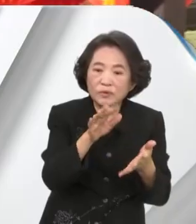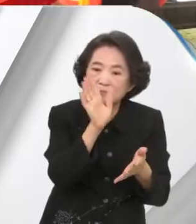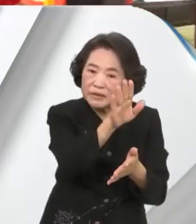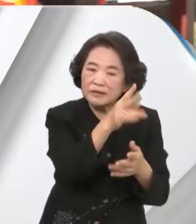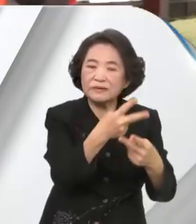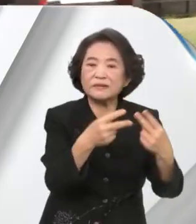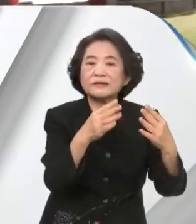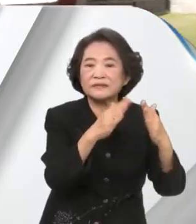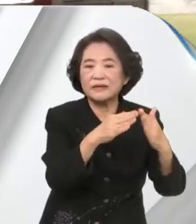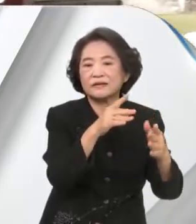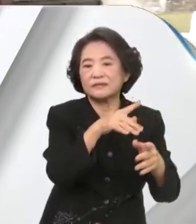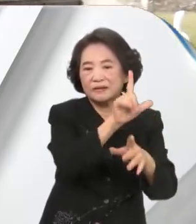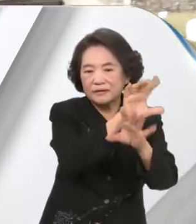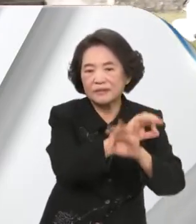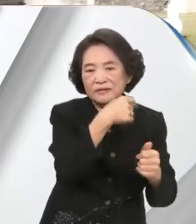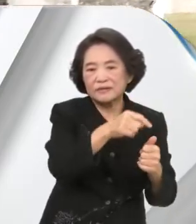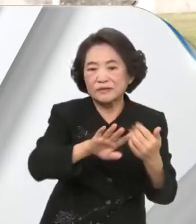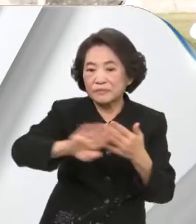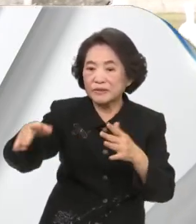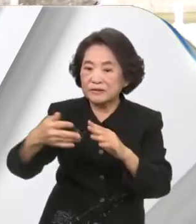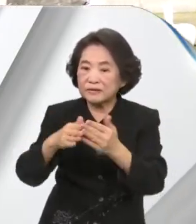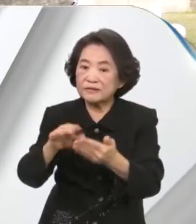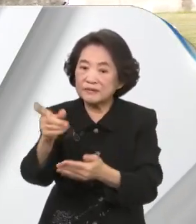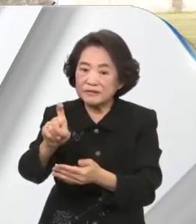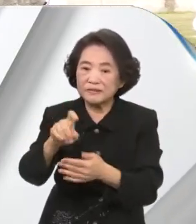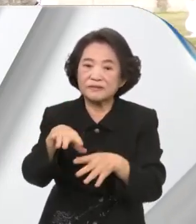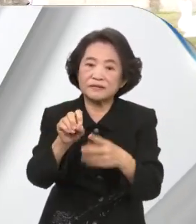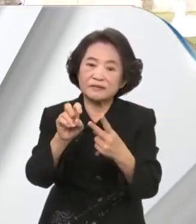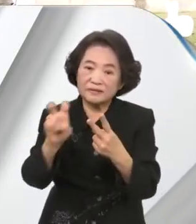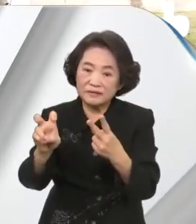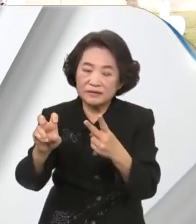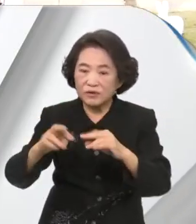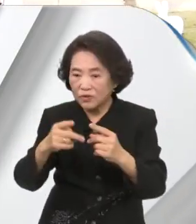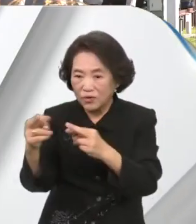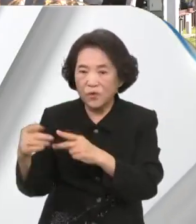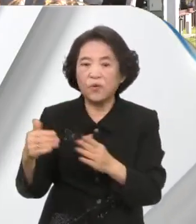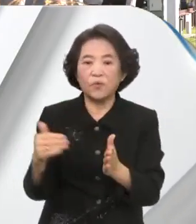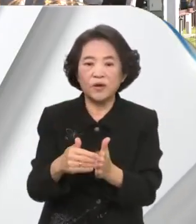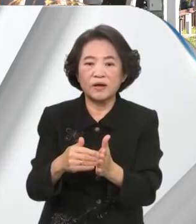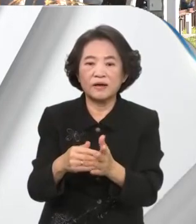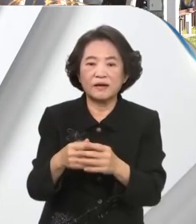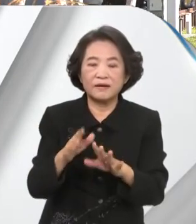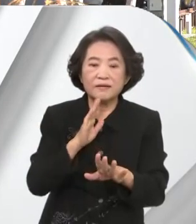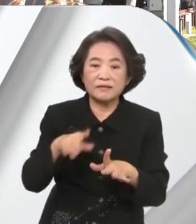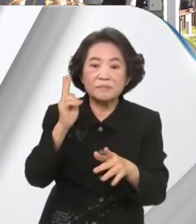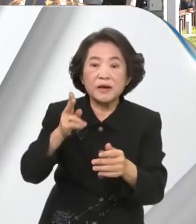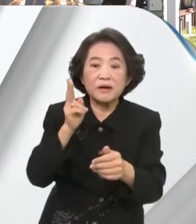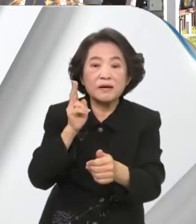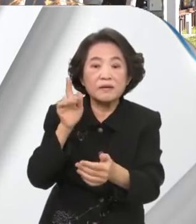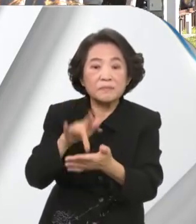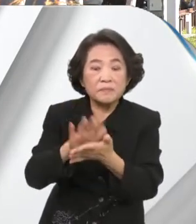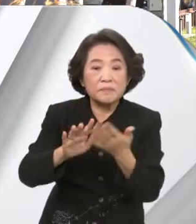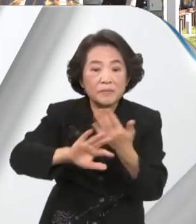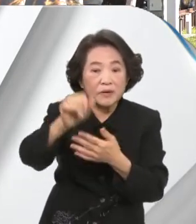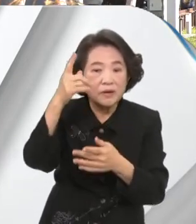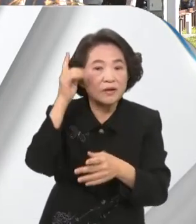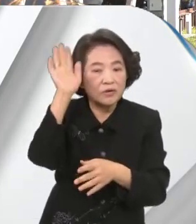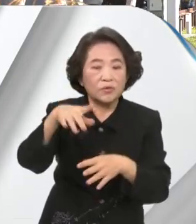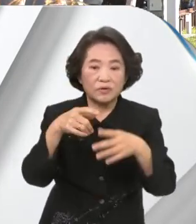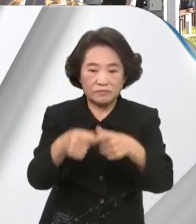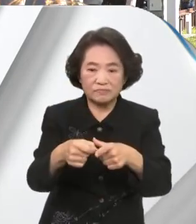堂，其他十栋是省府的建筑，在陆续在2020年漳浦。等完成对外招标过后，作为正式对外开